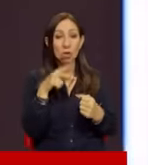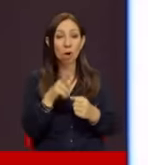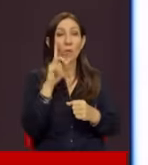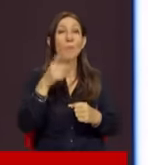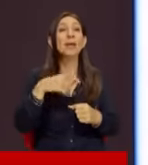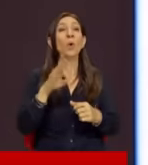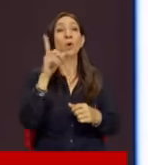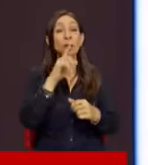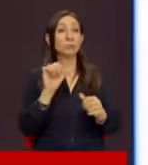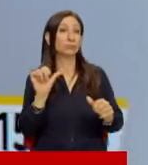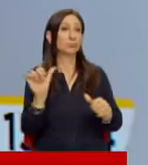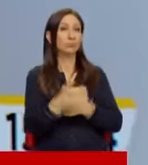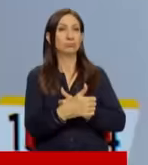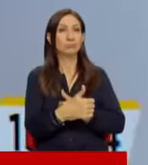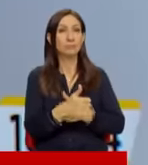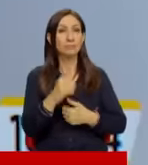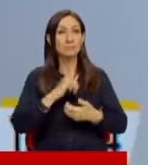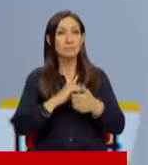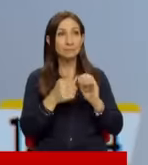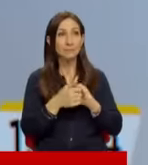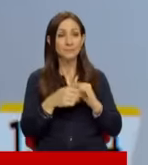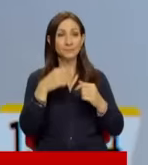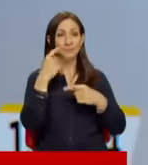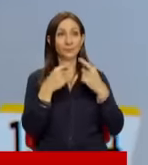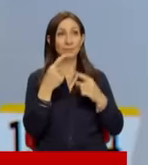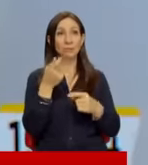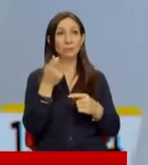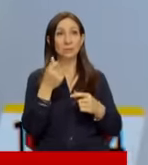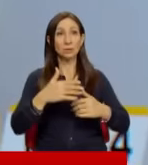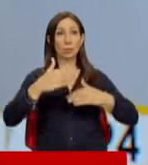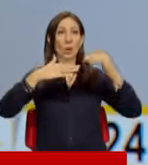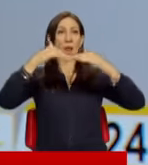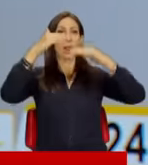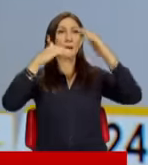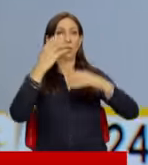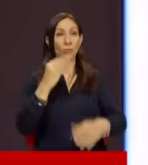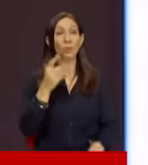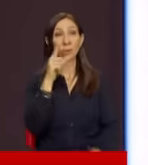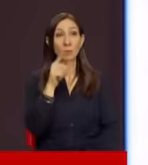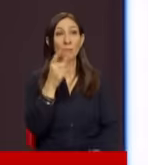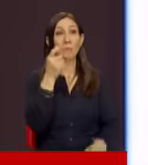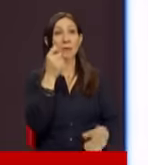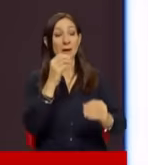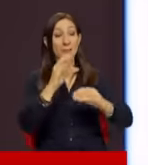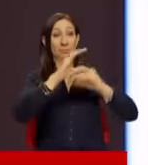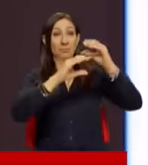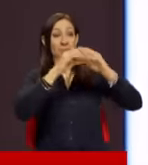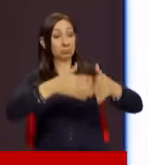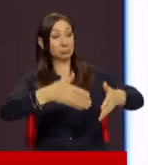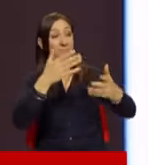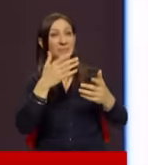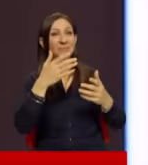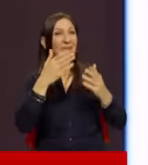O yüzden mi öne çıkan kampanya söylem para kuleleri oldu? Evet, o nedenle para kuleleri üzerinden